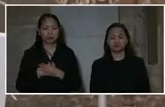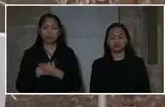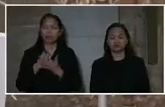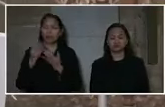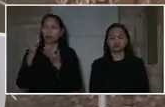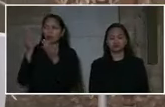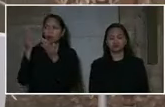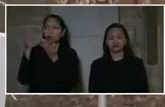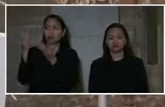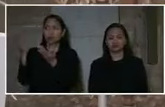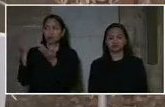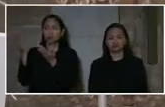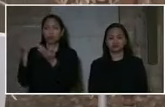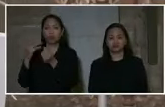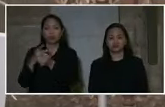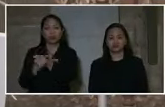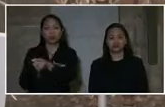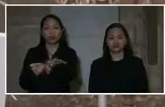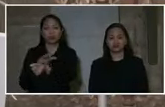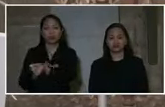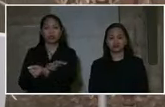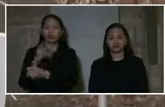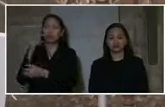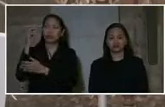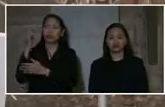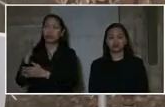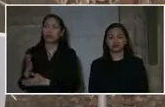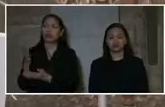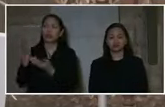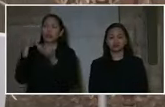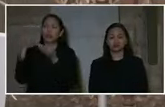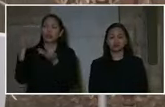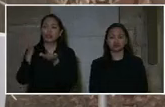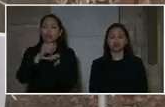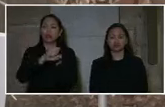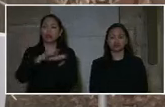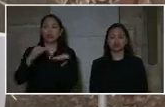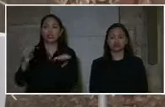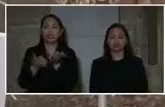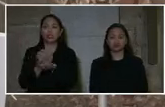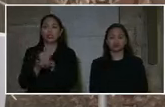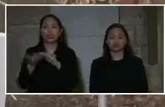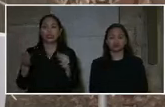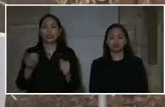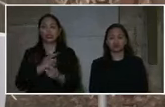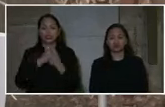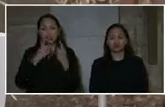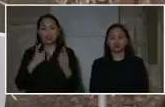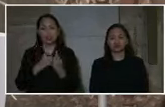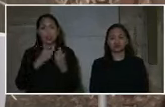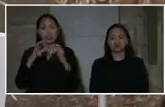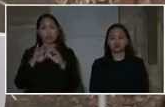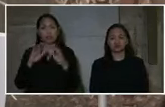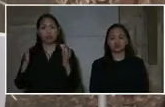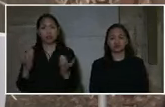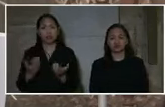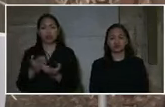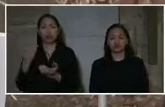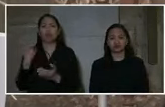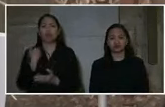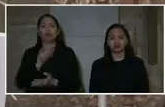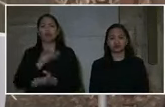Ito ang kordero ng Diyos. Ito siya nag-aalis ng kasalanan ng sanlibutan. Pinagpala